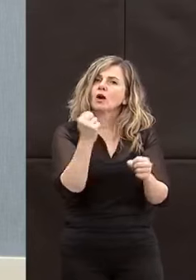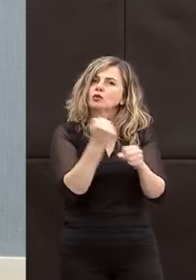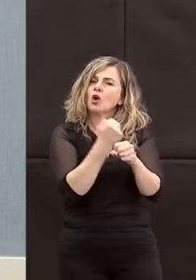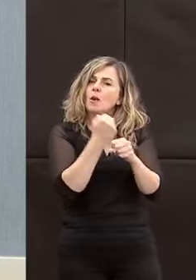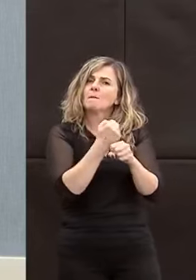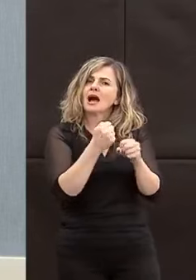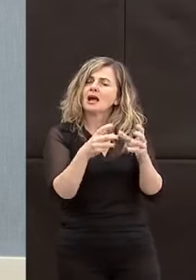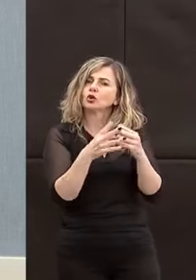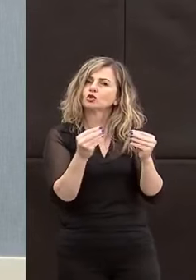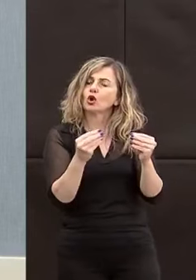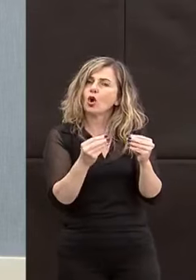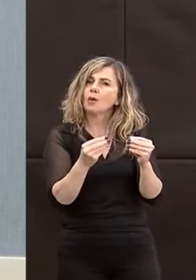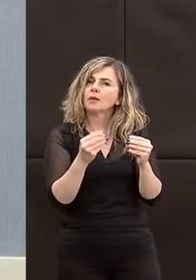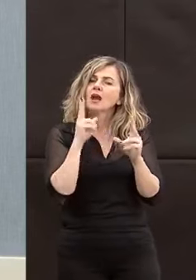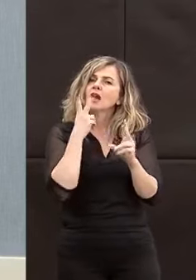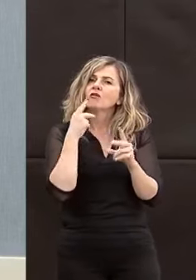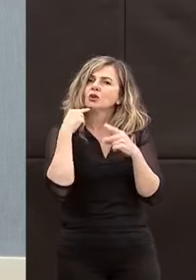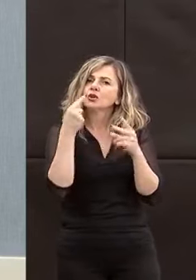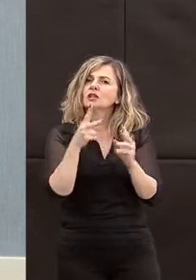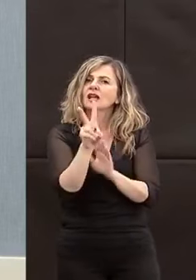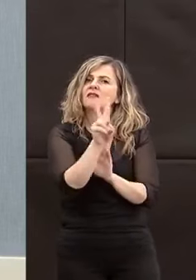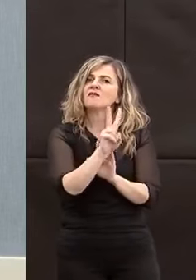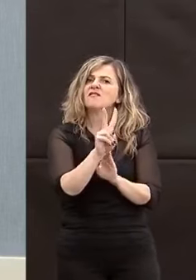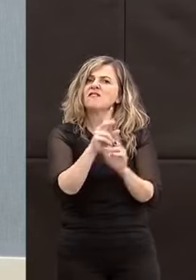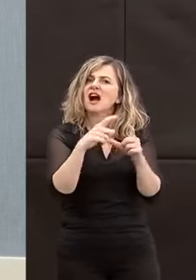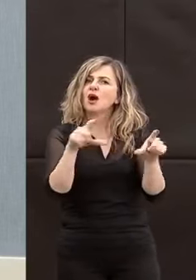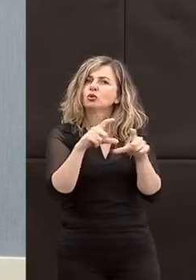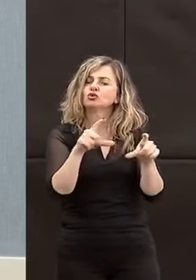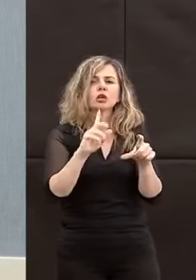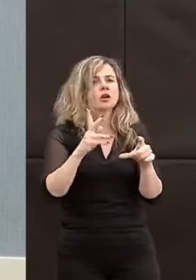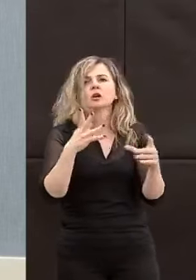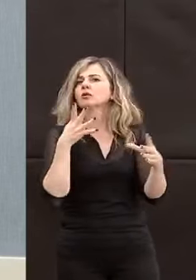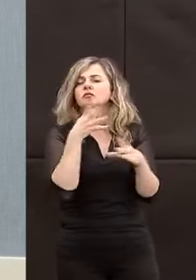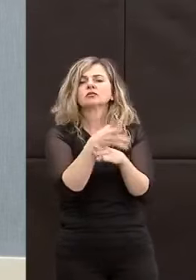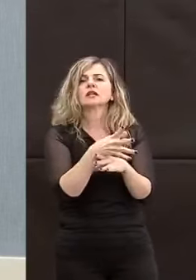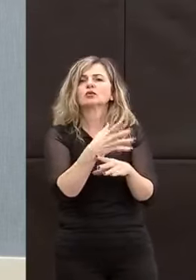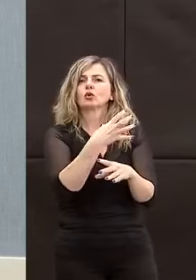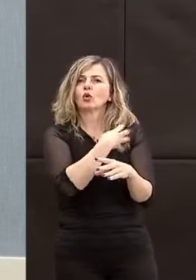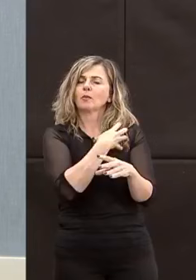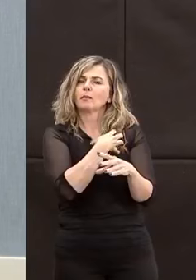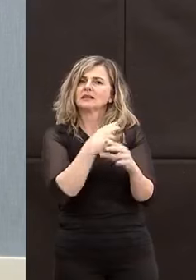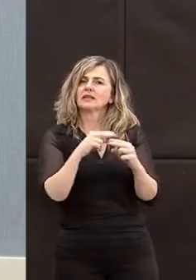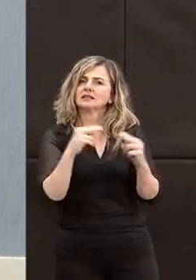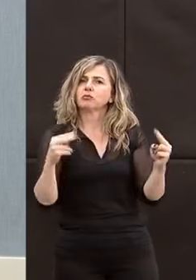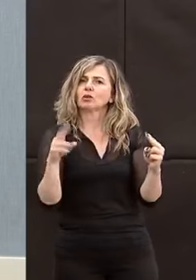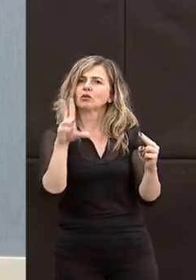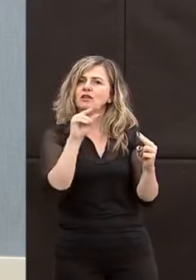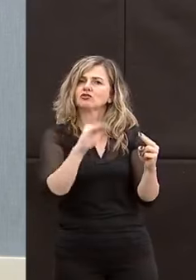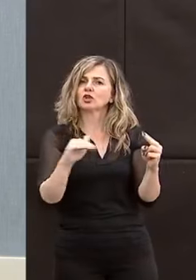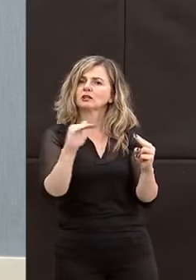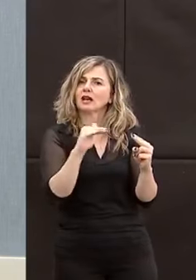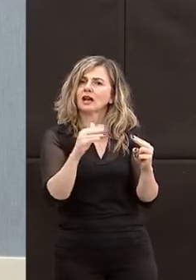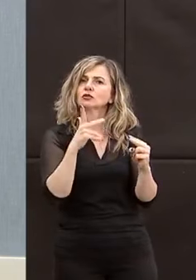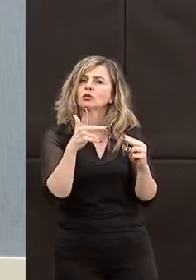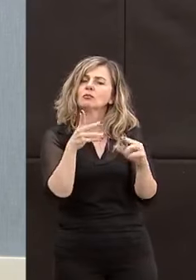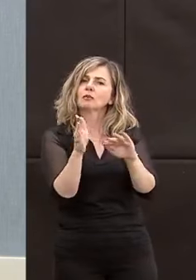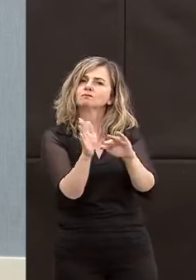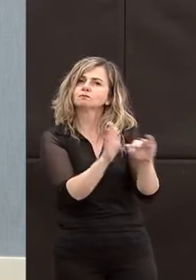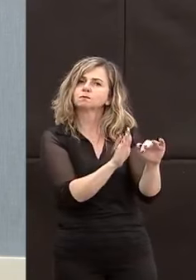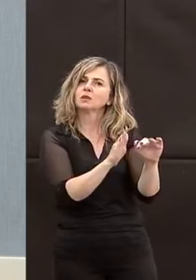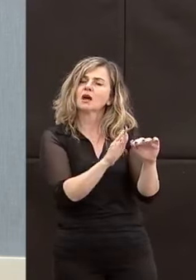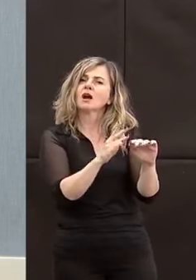che la partita dei voucher non entra nelle competenze della giunta provinciale della provincia autonoma di trento ma una partita che riguarda